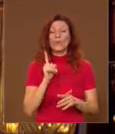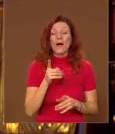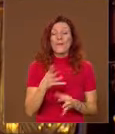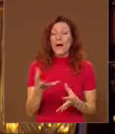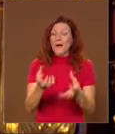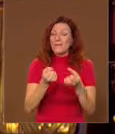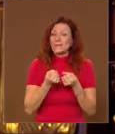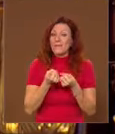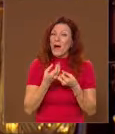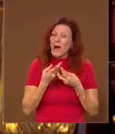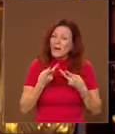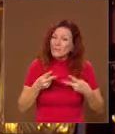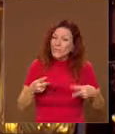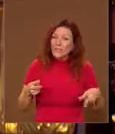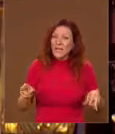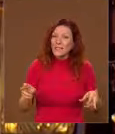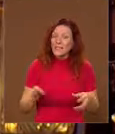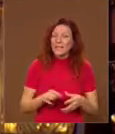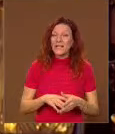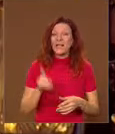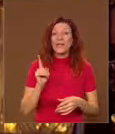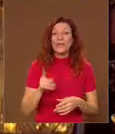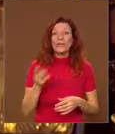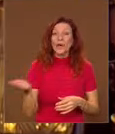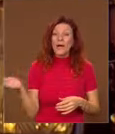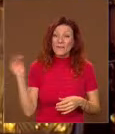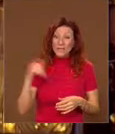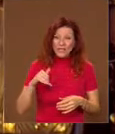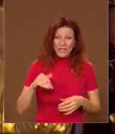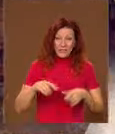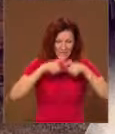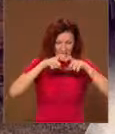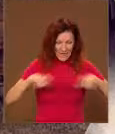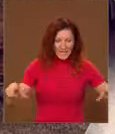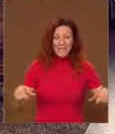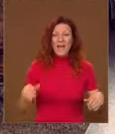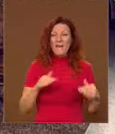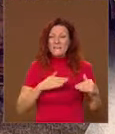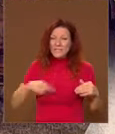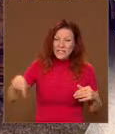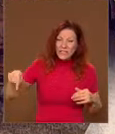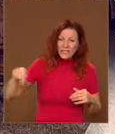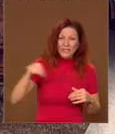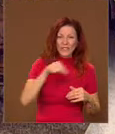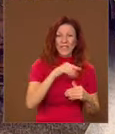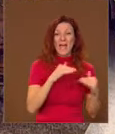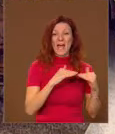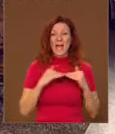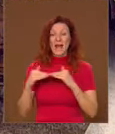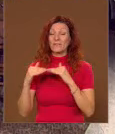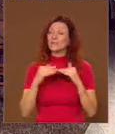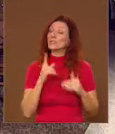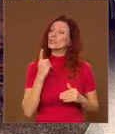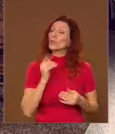бързаме, да застанем там редом на трапезата, където всички са равни. Защото Господаря е сложил за всеки един едно и